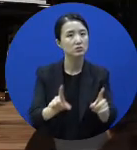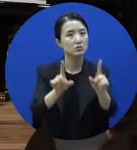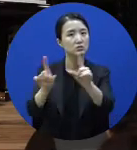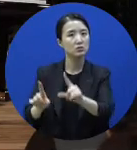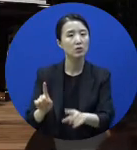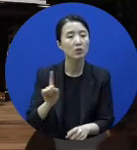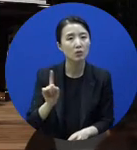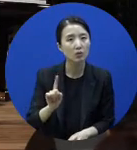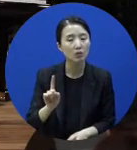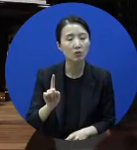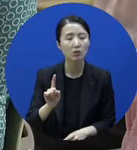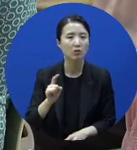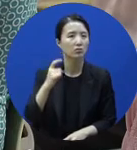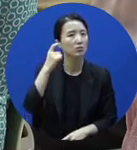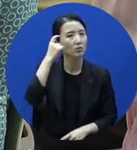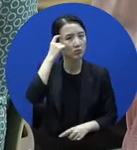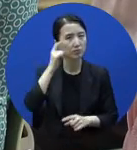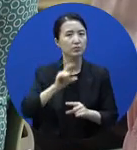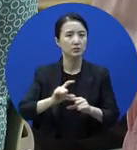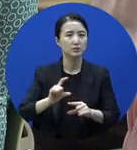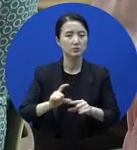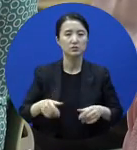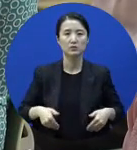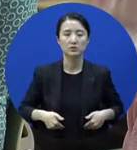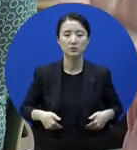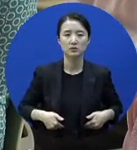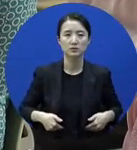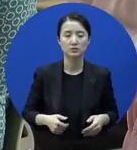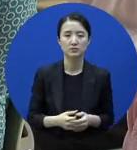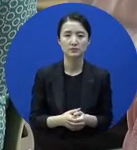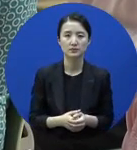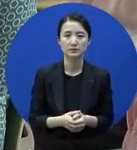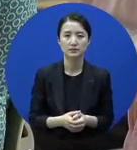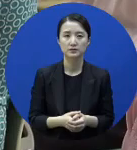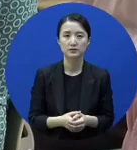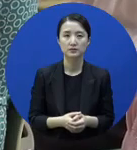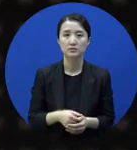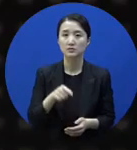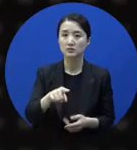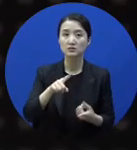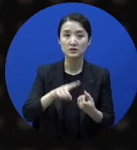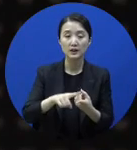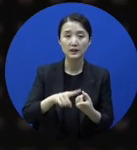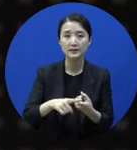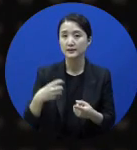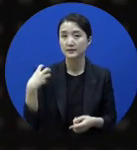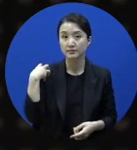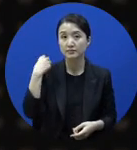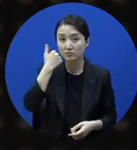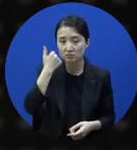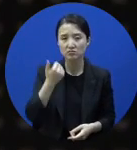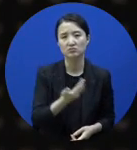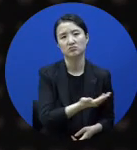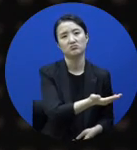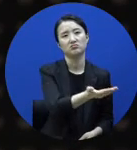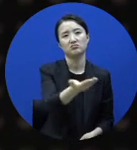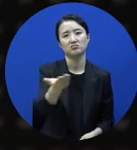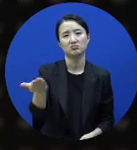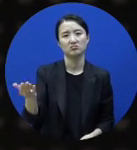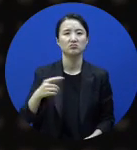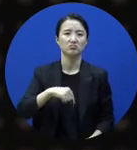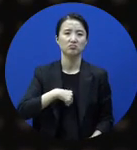지금은 누구의 몫이죠? 예, 다 개인들의 몫이 아닌가 싶어요. 그래서 본인들이 찾아서 해야 되는